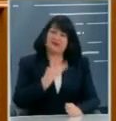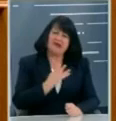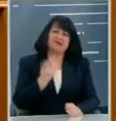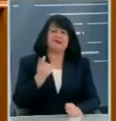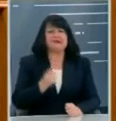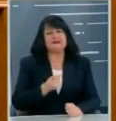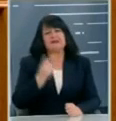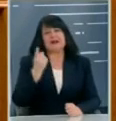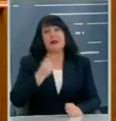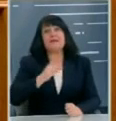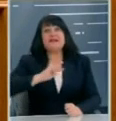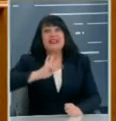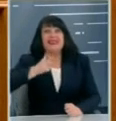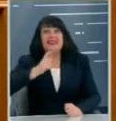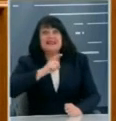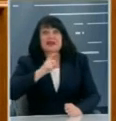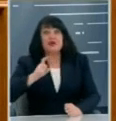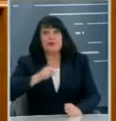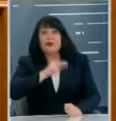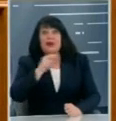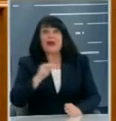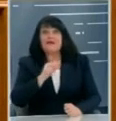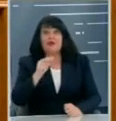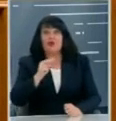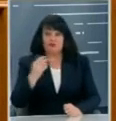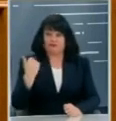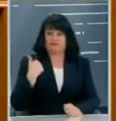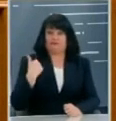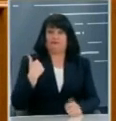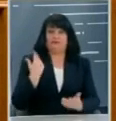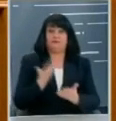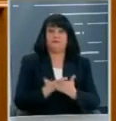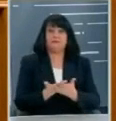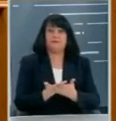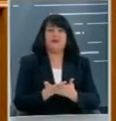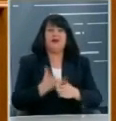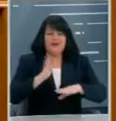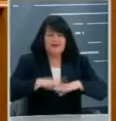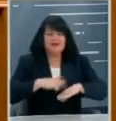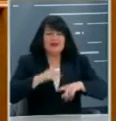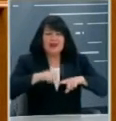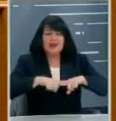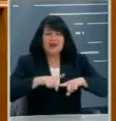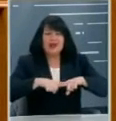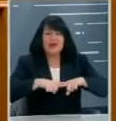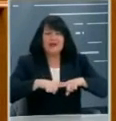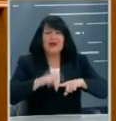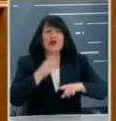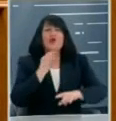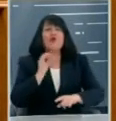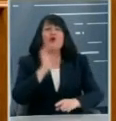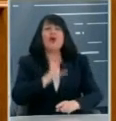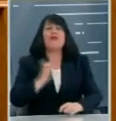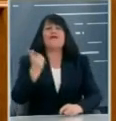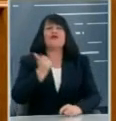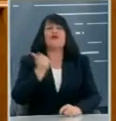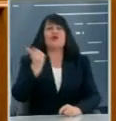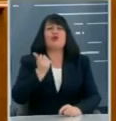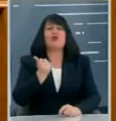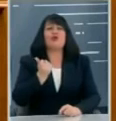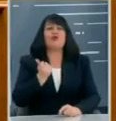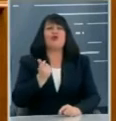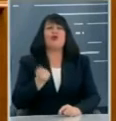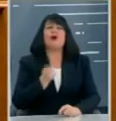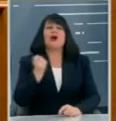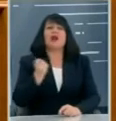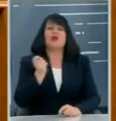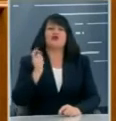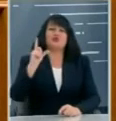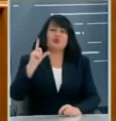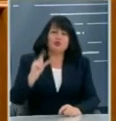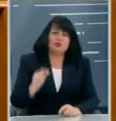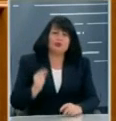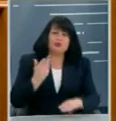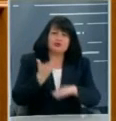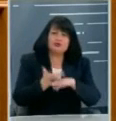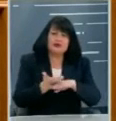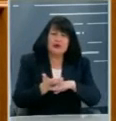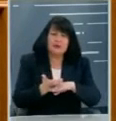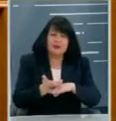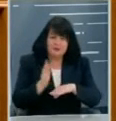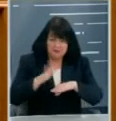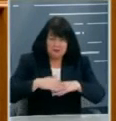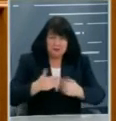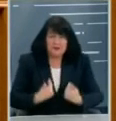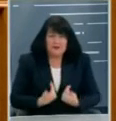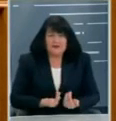4,5 δισεκατομμύρια ευρώ, σαν να είναι υπεύθυνη η Ελλάδα επειδή οι δανειστές δεν μειώνουν το χρέος όπως και εμείς ζητούμε.